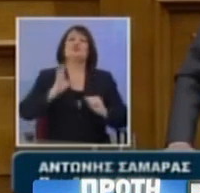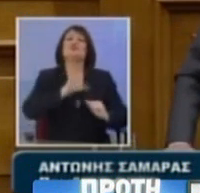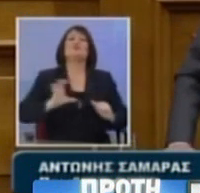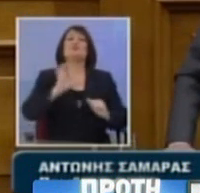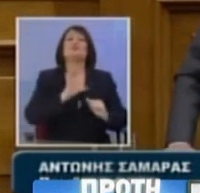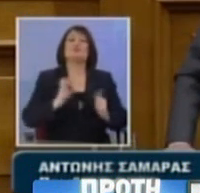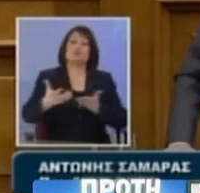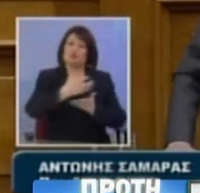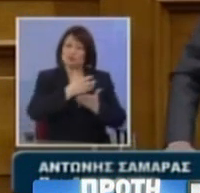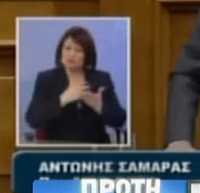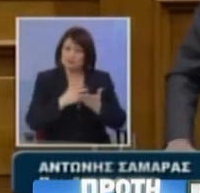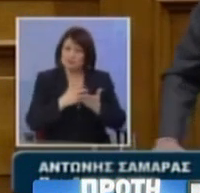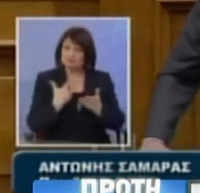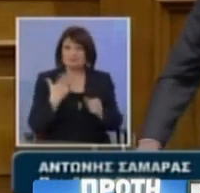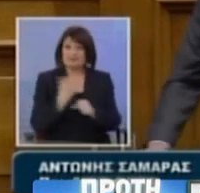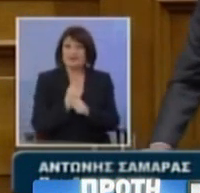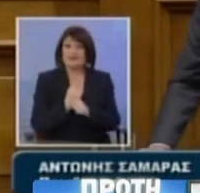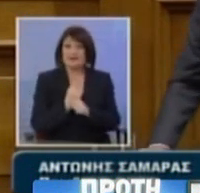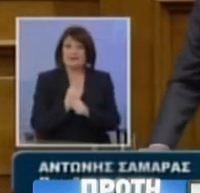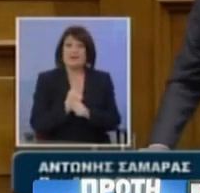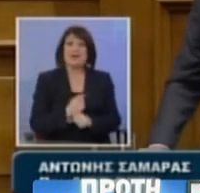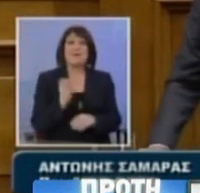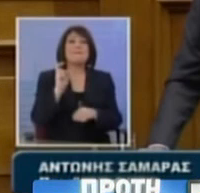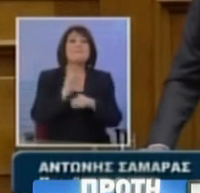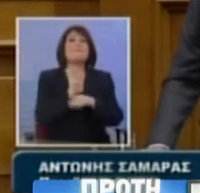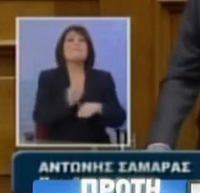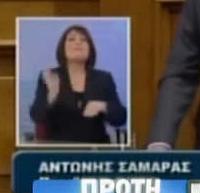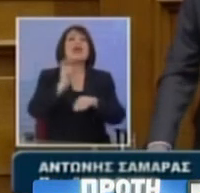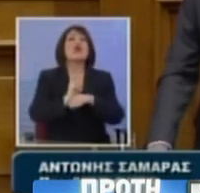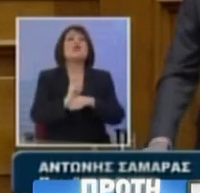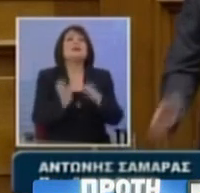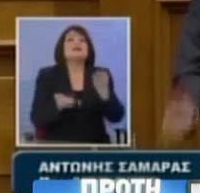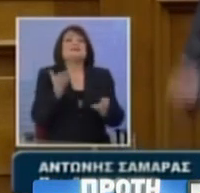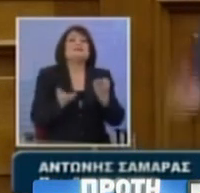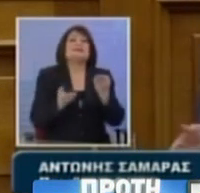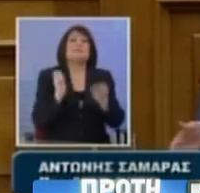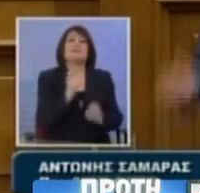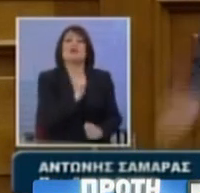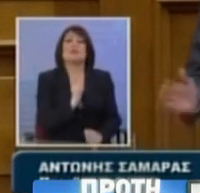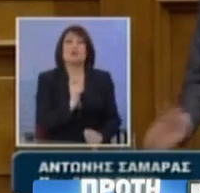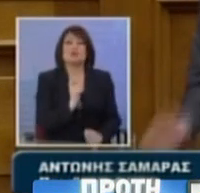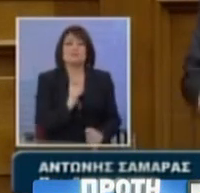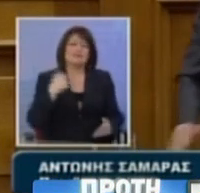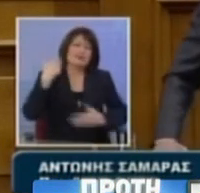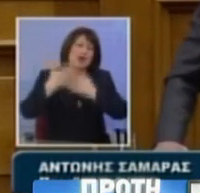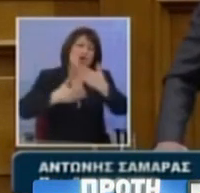καταφέραμε να έχουμε πλεόνασμα στο ισοζύγιο πληρωμών. Και αυτό συμβαίνει για δεκαετίες εδώ και πρώτη φορά.